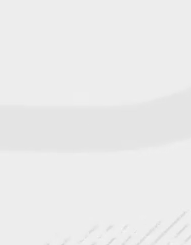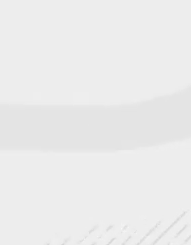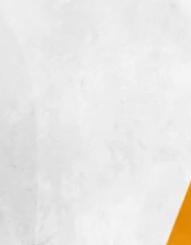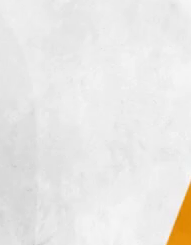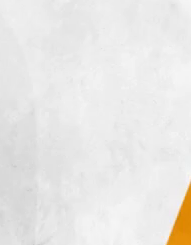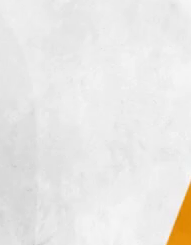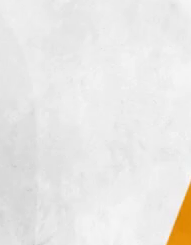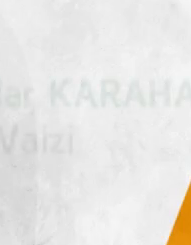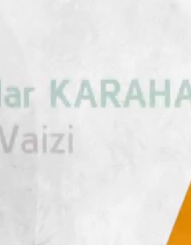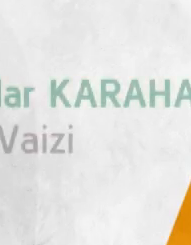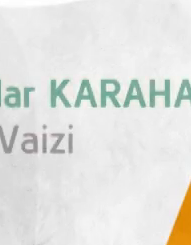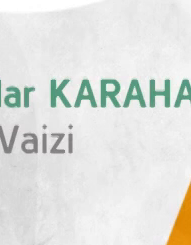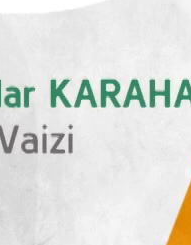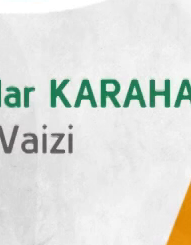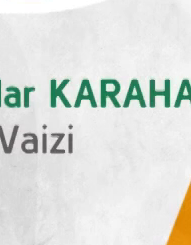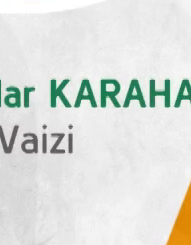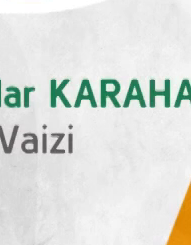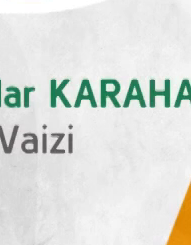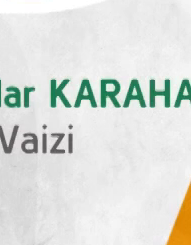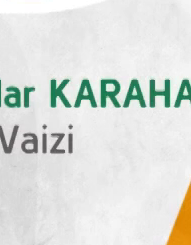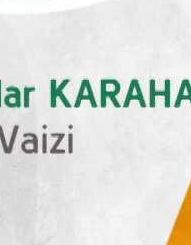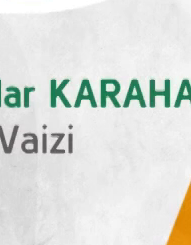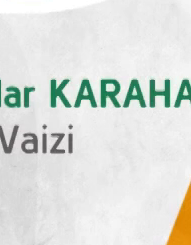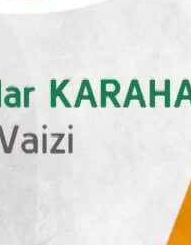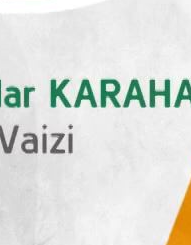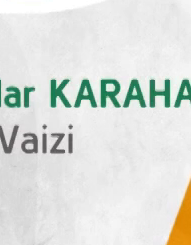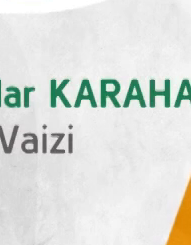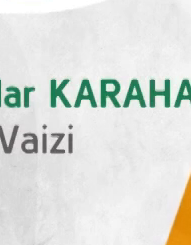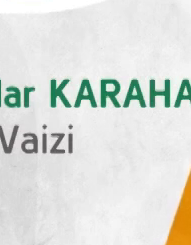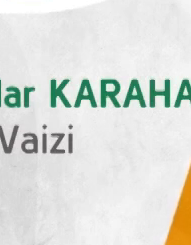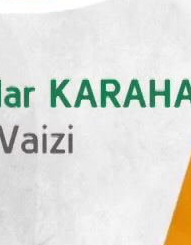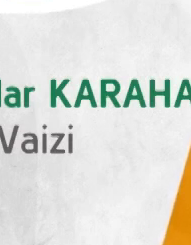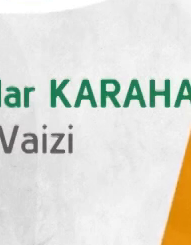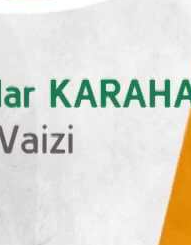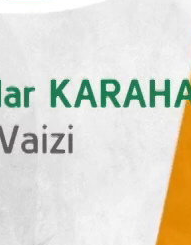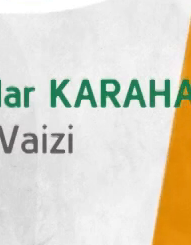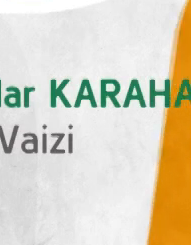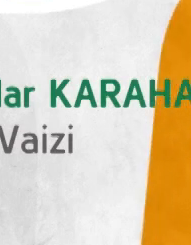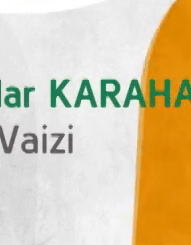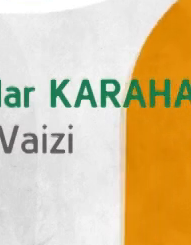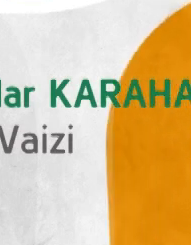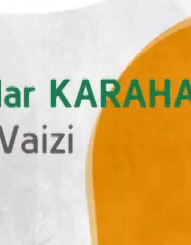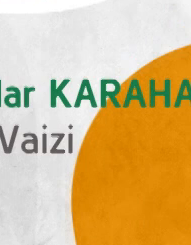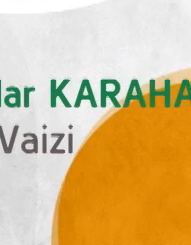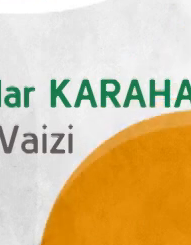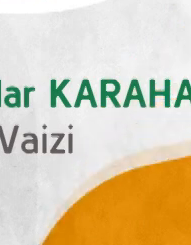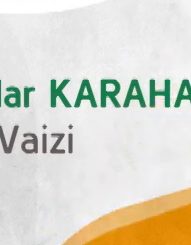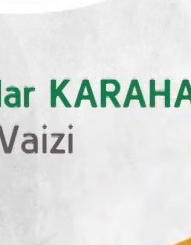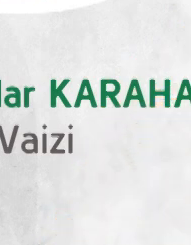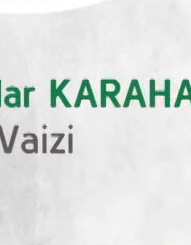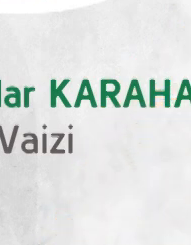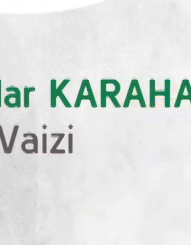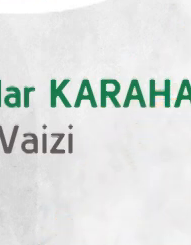nelerdir? Konuyla ilgili merak edilenleri Diyanet İşleri Başkanlığı Başkanlık Vaizi Dr. Harun Dündar